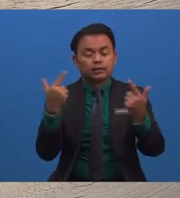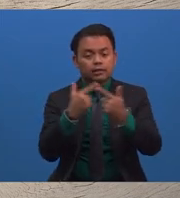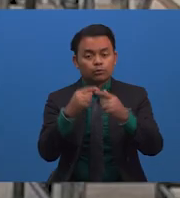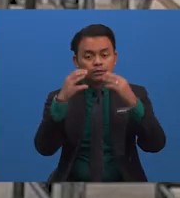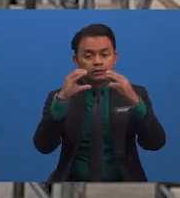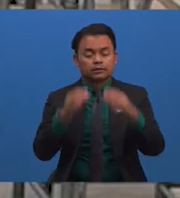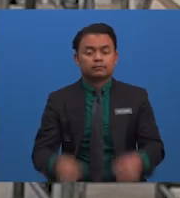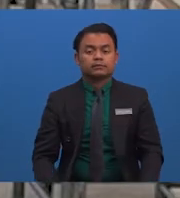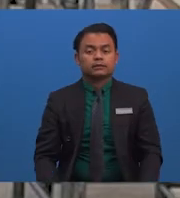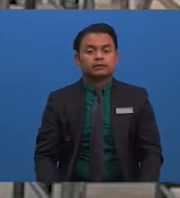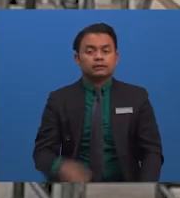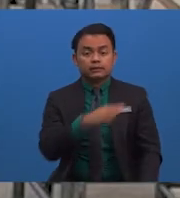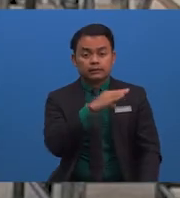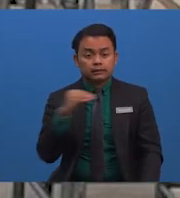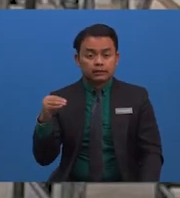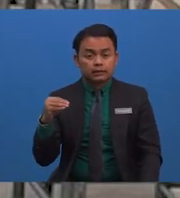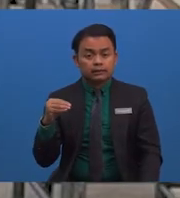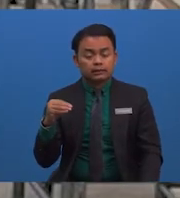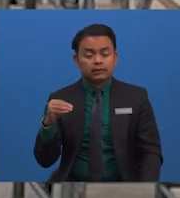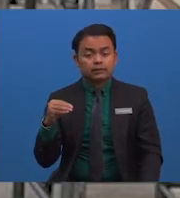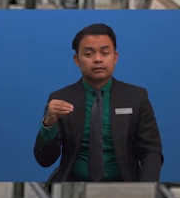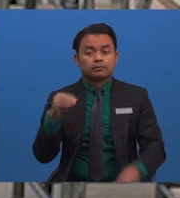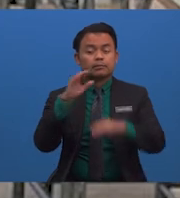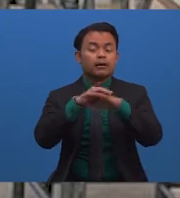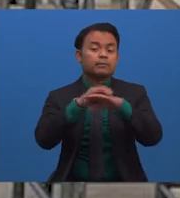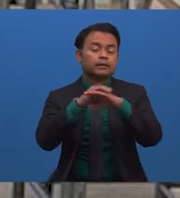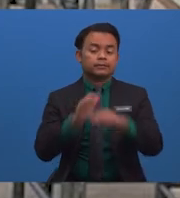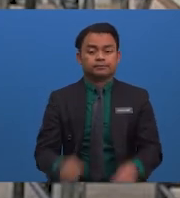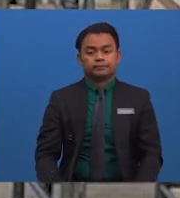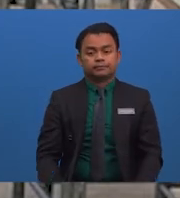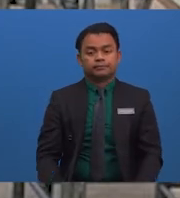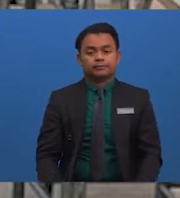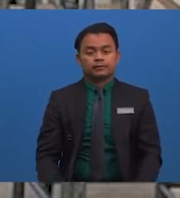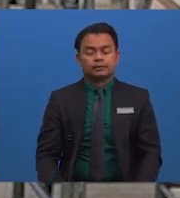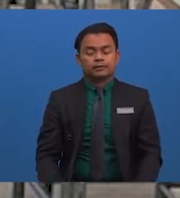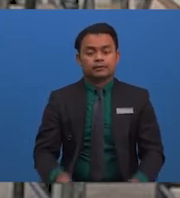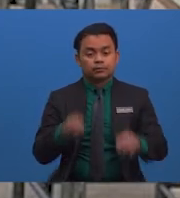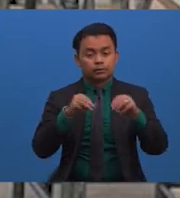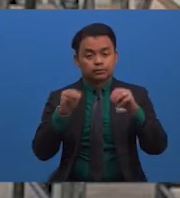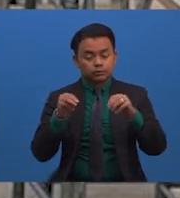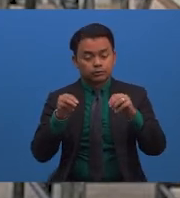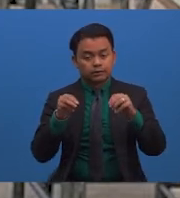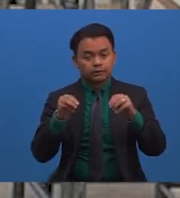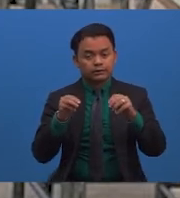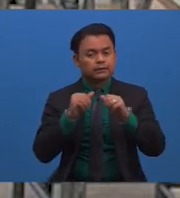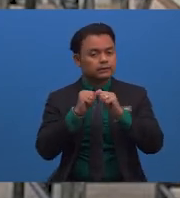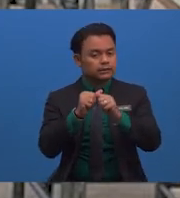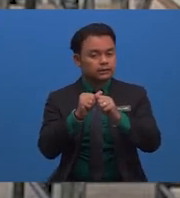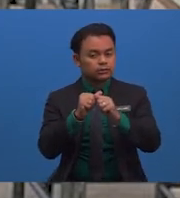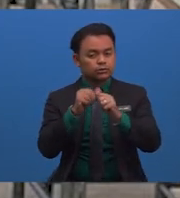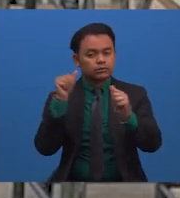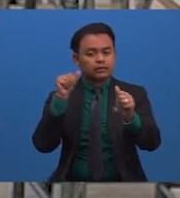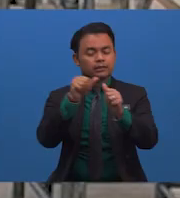1 orang. Murid-murid patuhi arahan guru dan pihak kerajaan. Ingat,